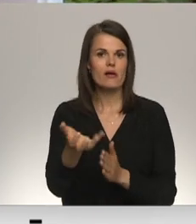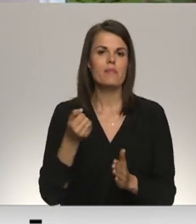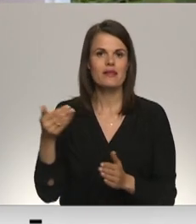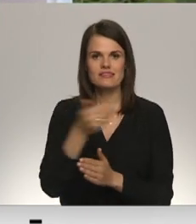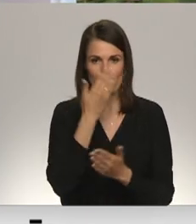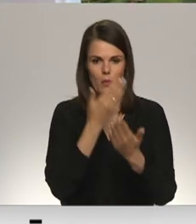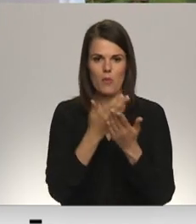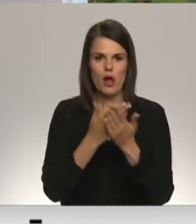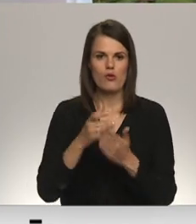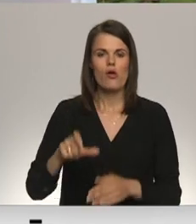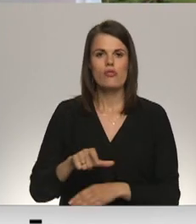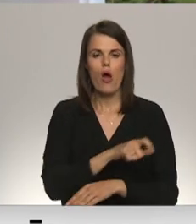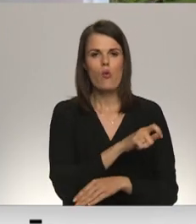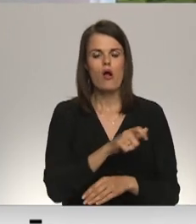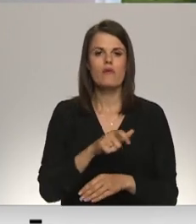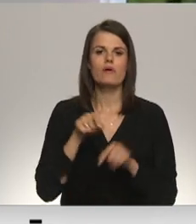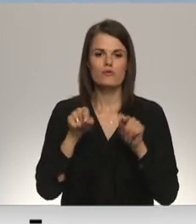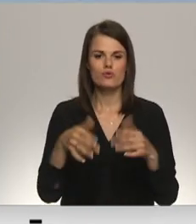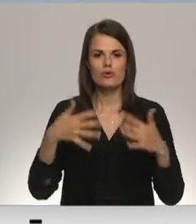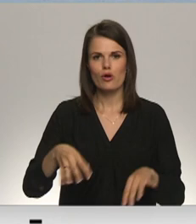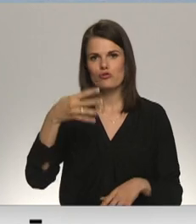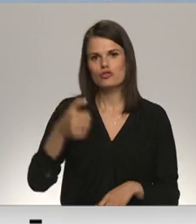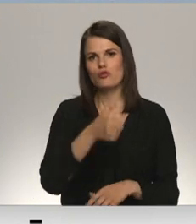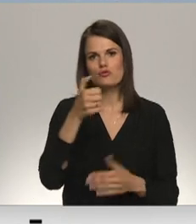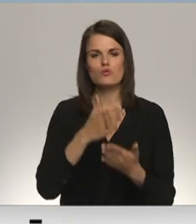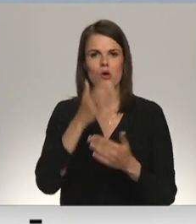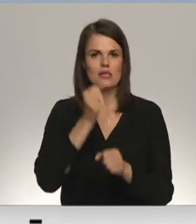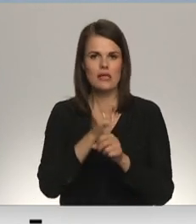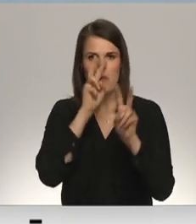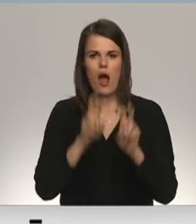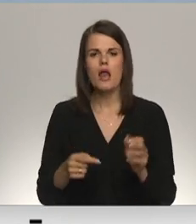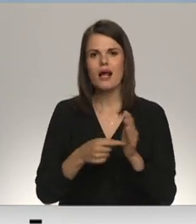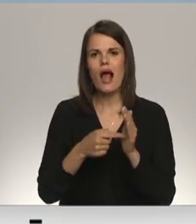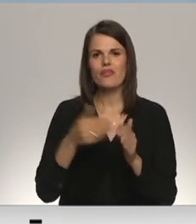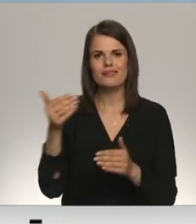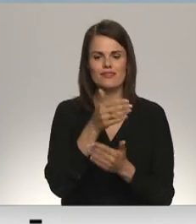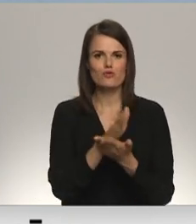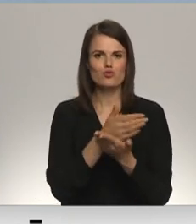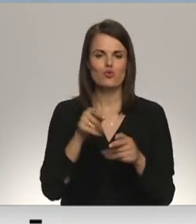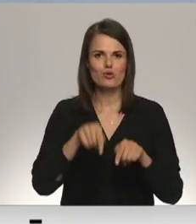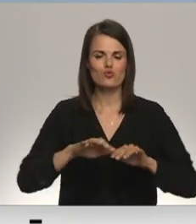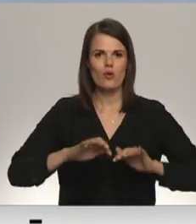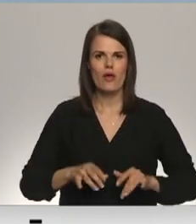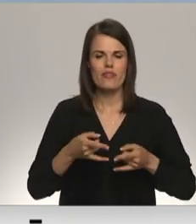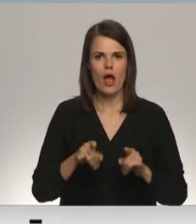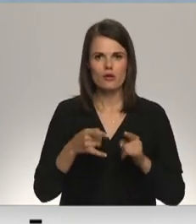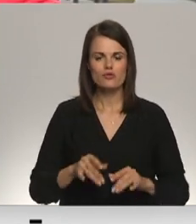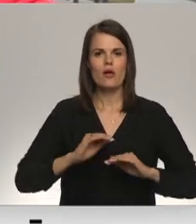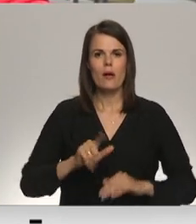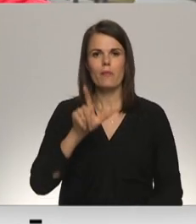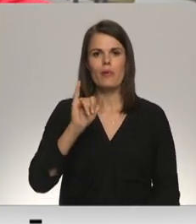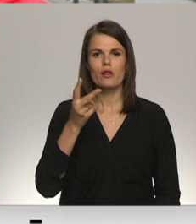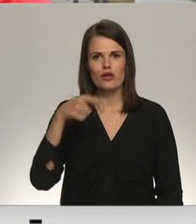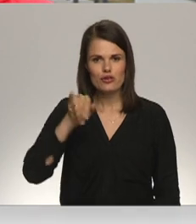nārsta paraugus Daugavā pie Kaibalas. Jau 4 gadus norit darbs, lai analizētu, kādas zivju sugas ligzdās nārsto. Nārsto pliči,